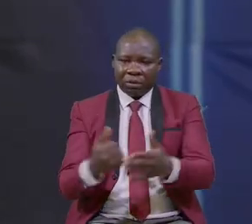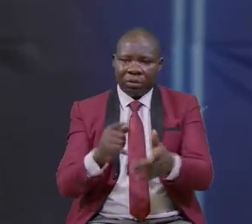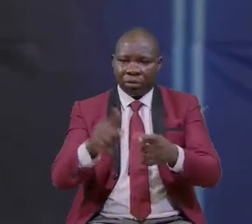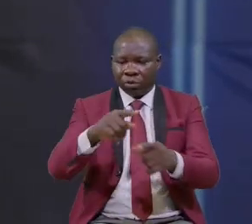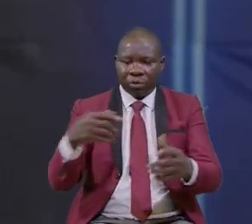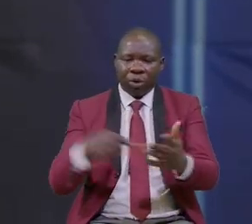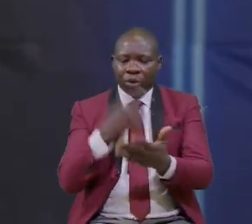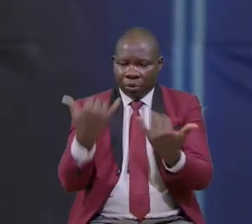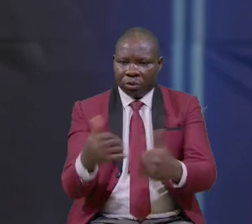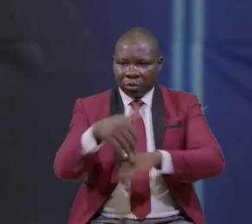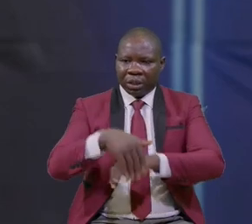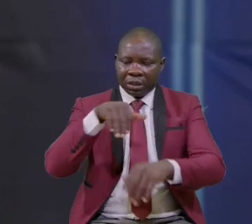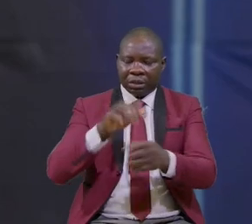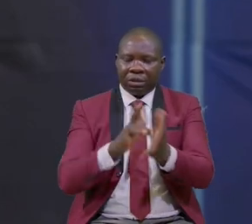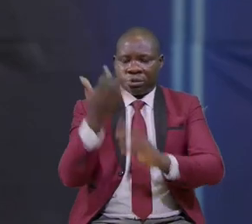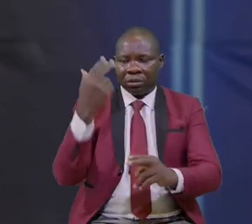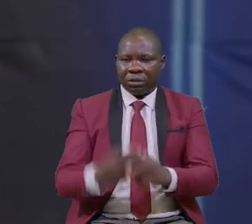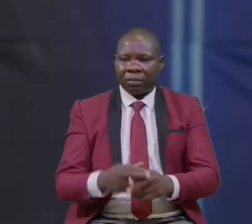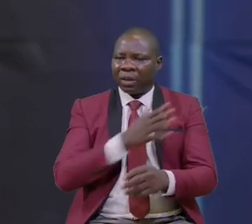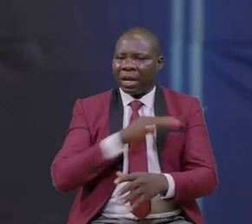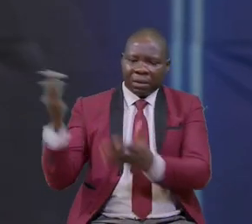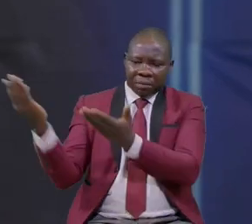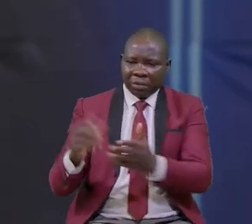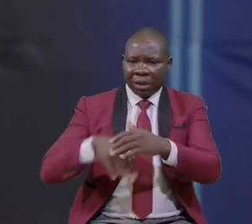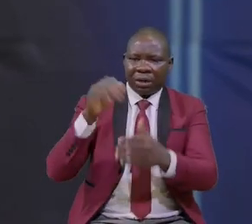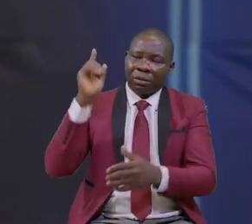Verset, en étendant ta main,